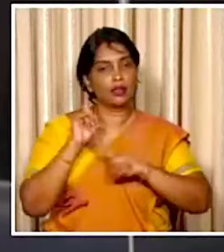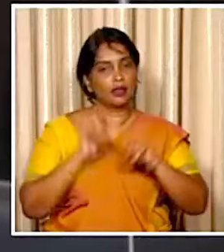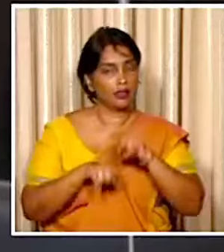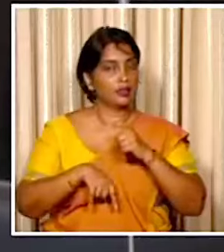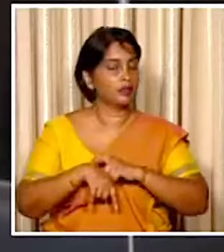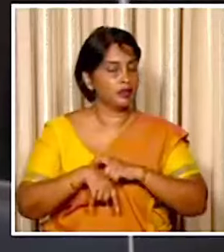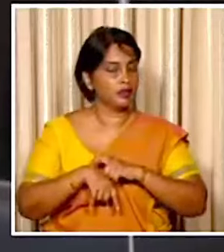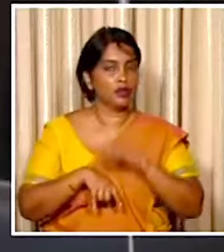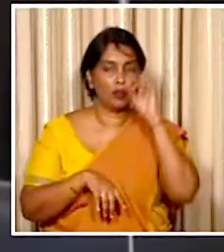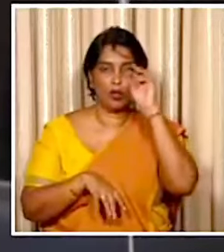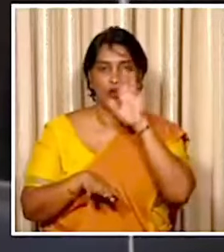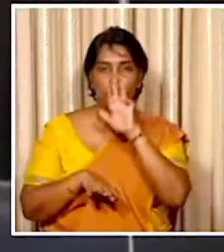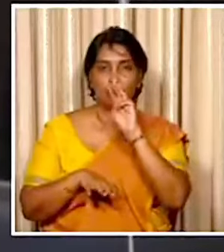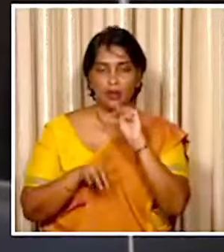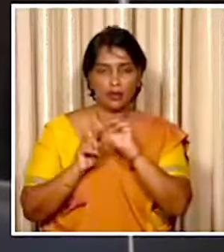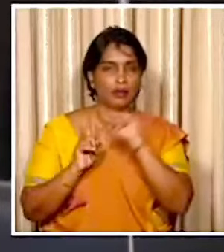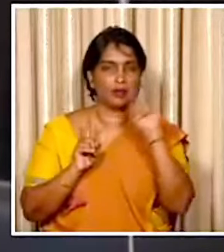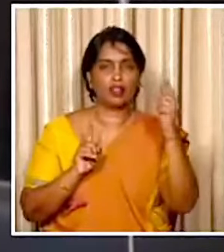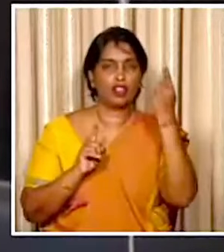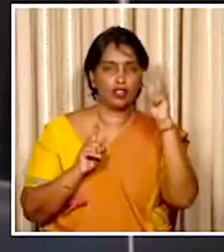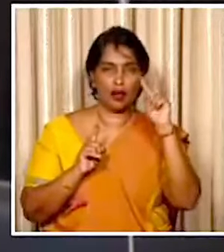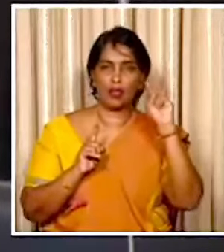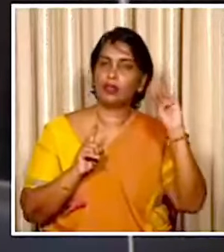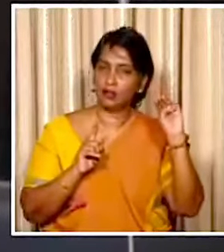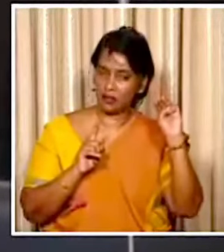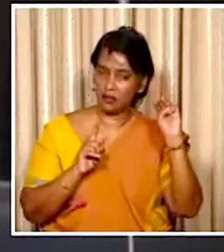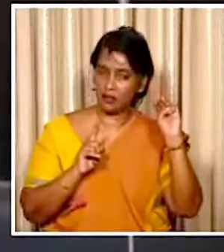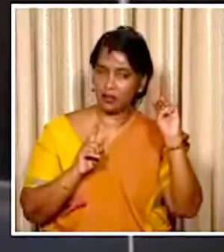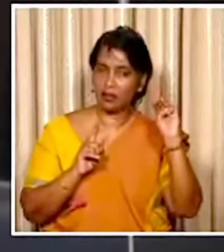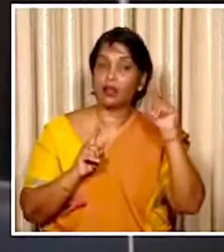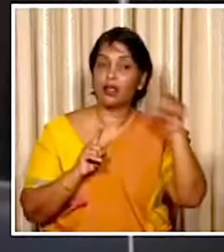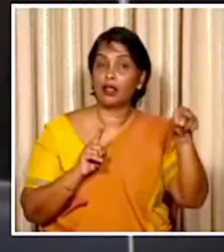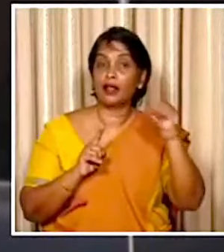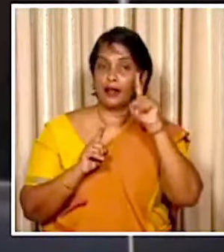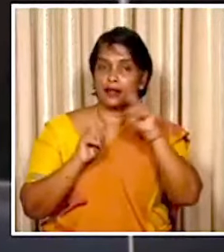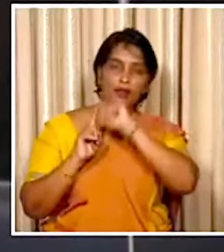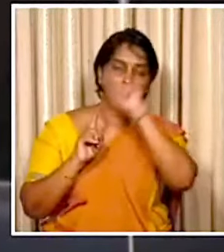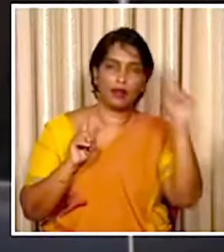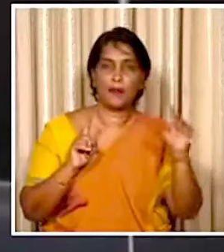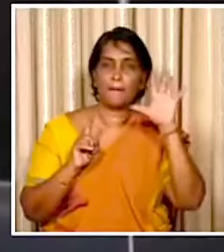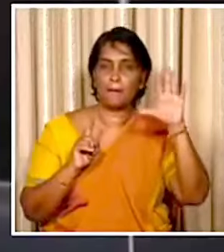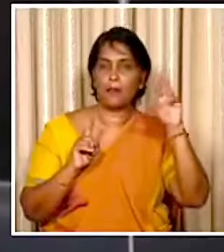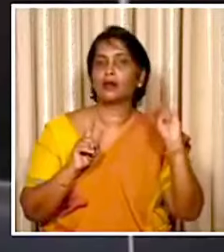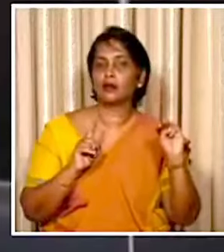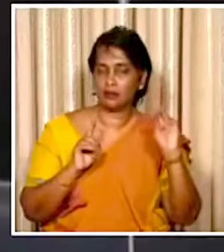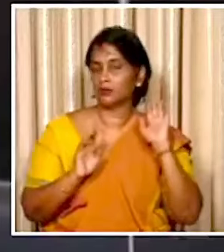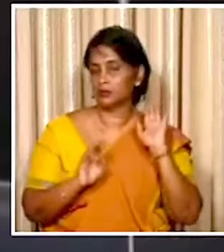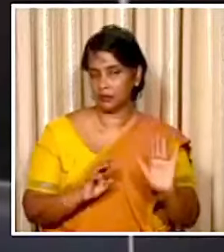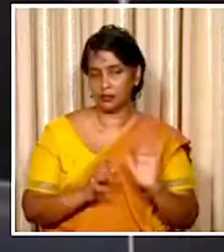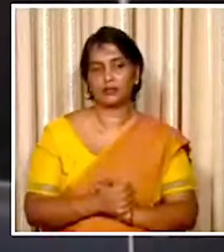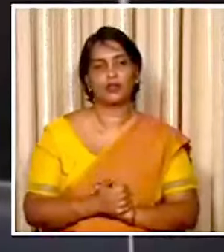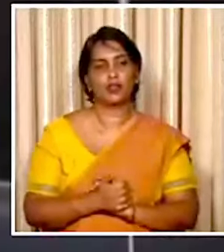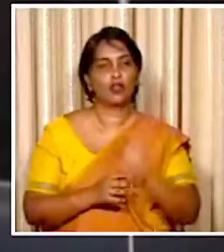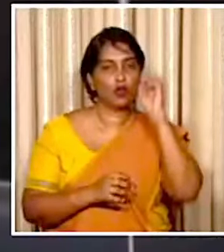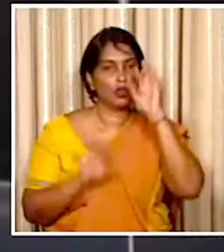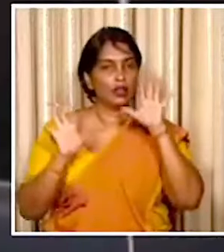පැවැත්වෙන කාල වේලාව පූර්ව භාග 9:30 සිට අපර භාග 12:30 දක්වාද අපර භාග 1 සිට අපර භාග 5:30 දක්වාද විය යුතුය? පූර්ව